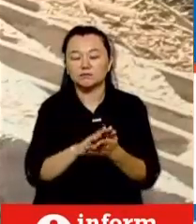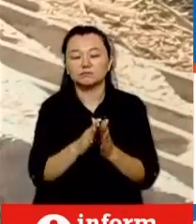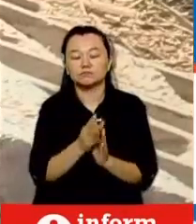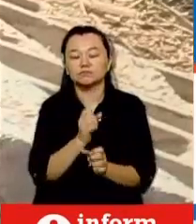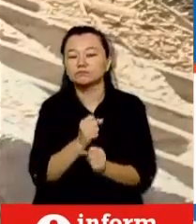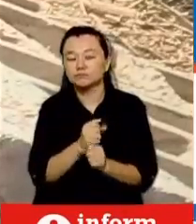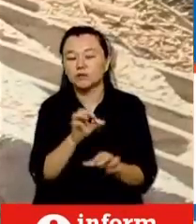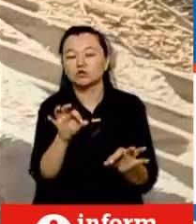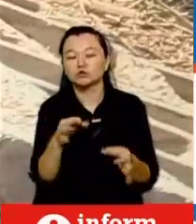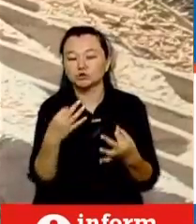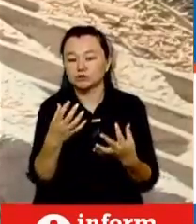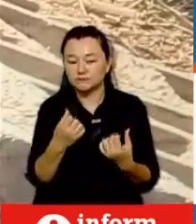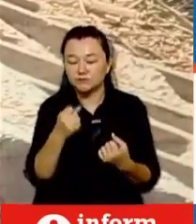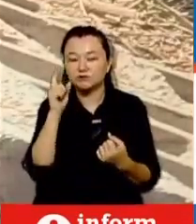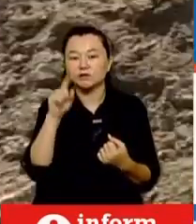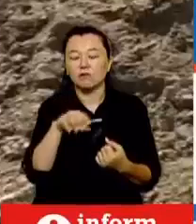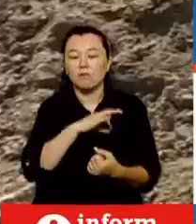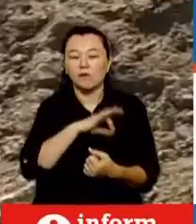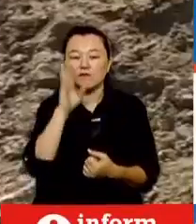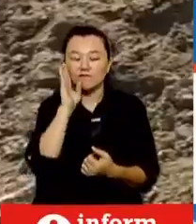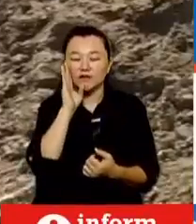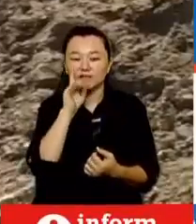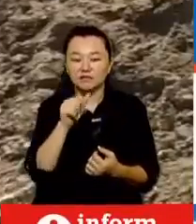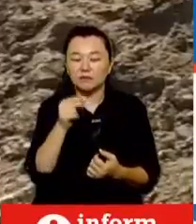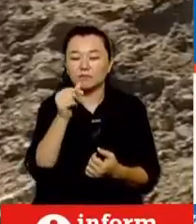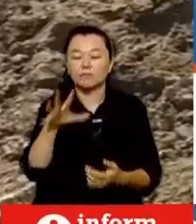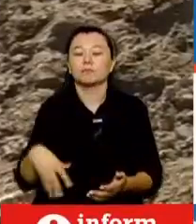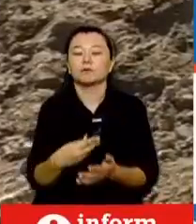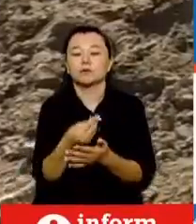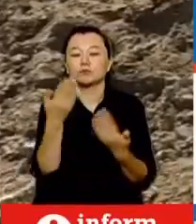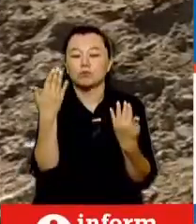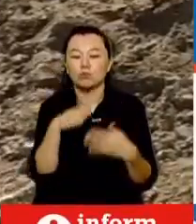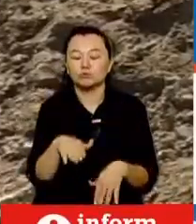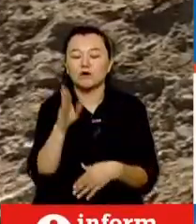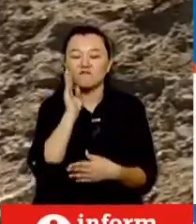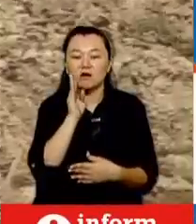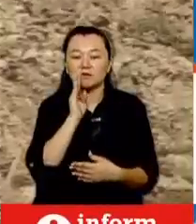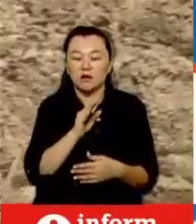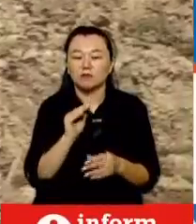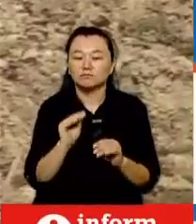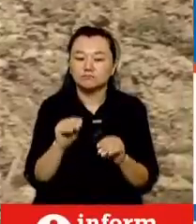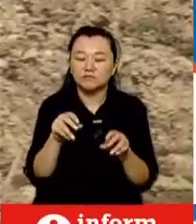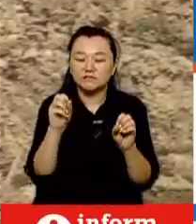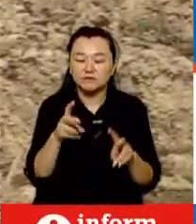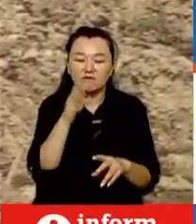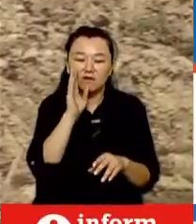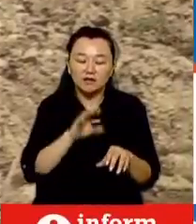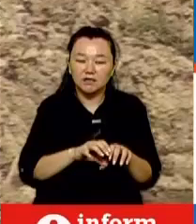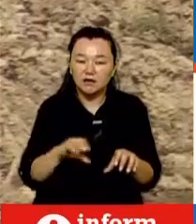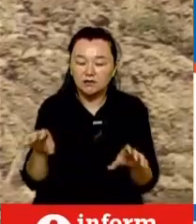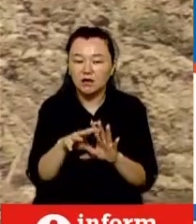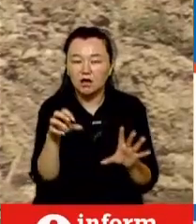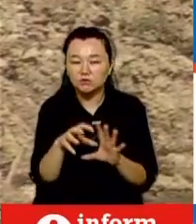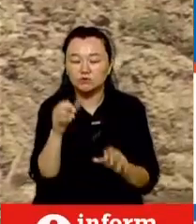жасасып, рұқсатын алған, тіпті тұтынатын тіршілік көзі үшін ақысын да төлеп қойғанбыз дейді. Ауыз суды алқапқа жеткізетін арнайы су тартқыш құрылғыны